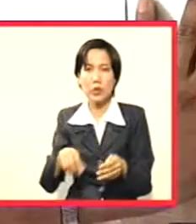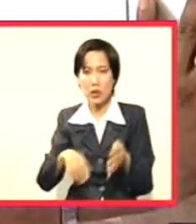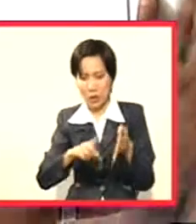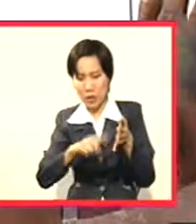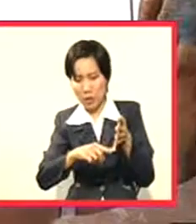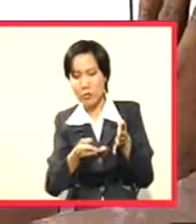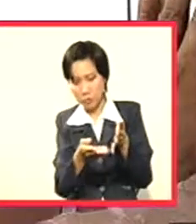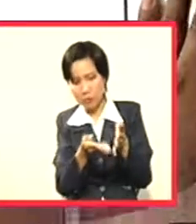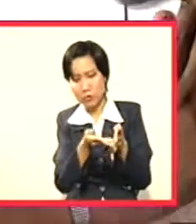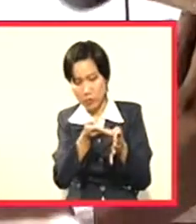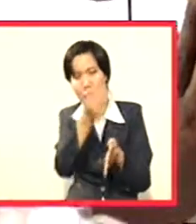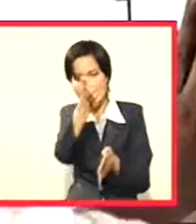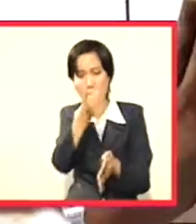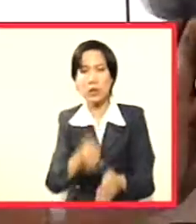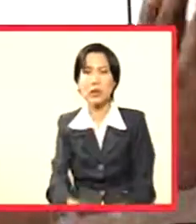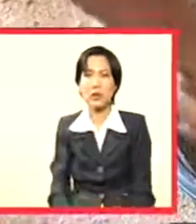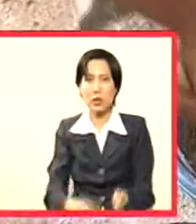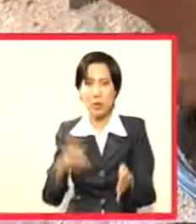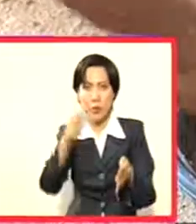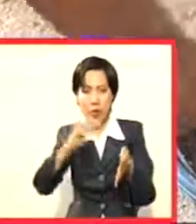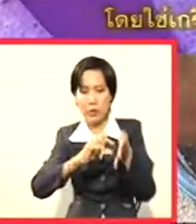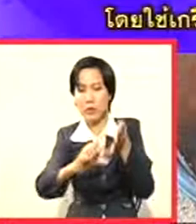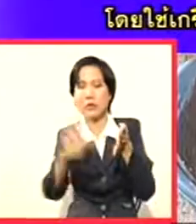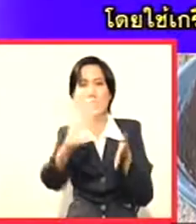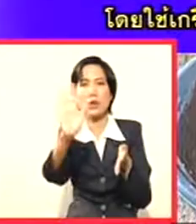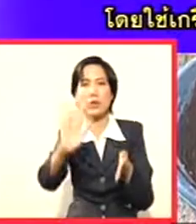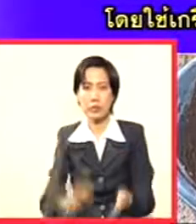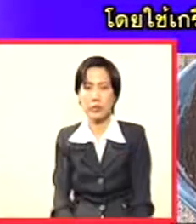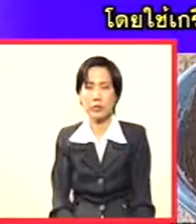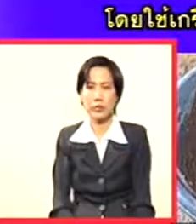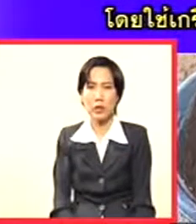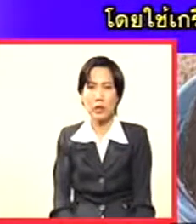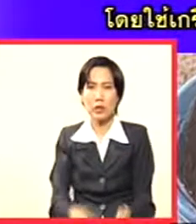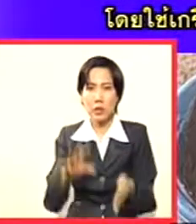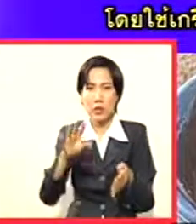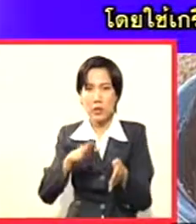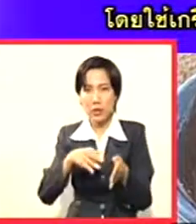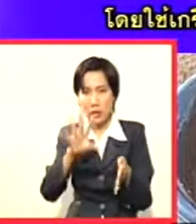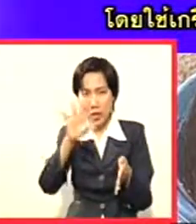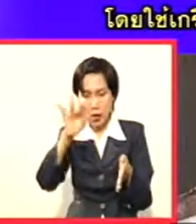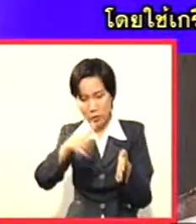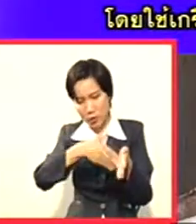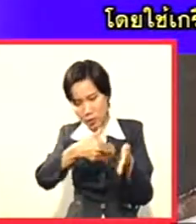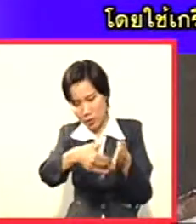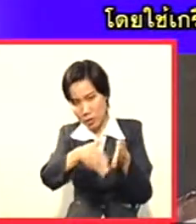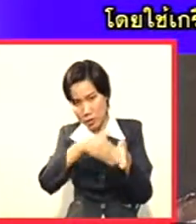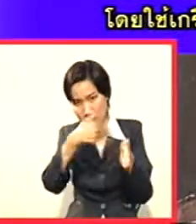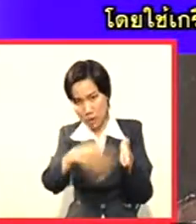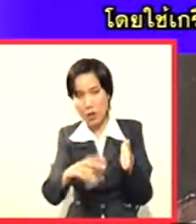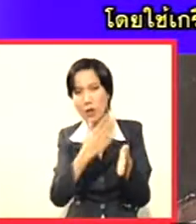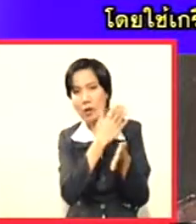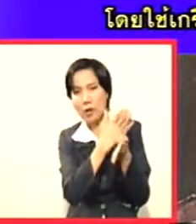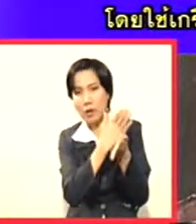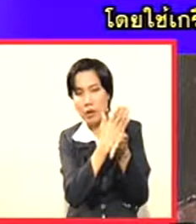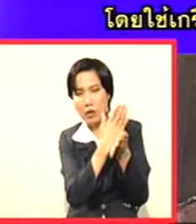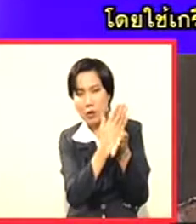างสุดขึ้นไปได้เลยโดยไม่ต้องใช้แบบจากนั้นทากาวซีเมนต์ลงบนผนังคอนกรีตโดยใช้เกรียงหวี